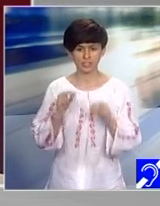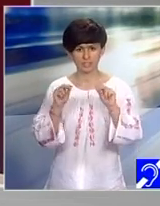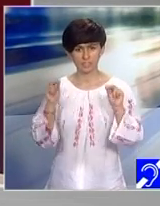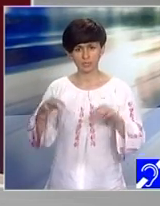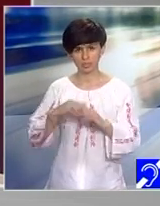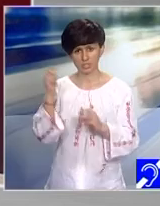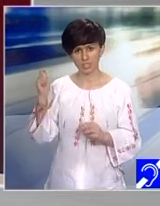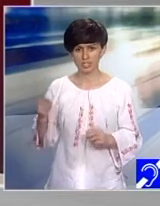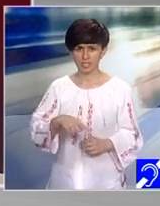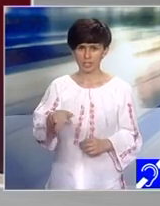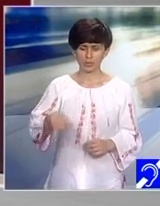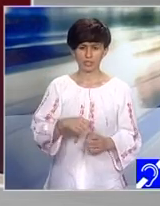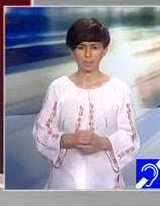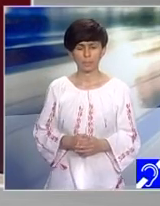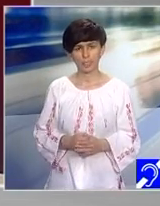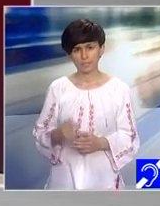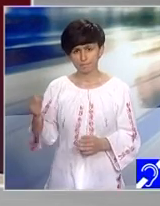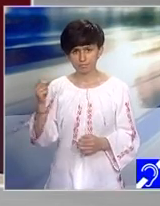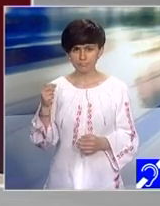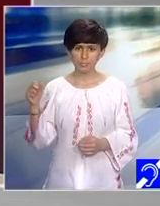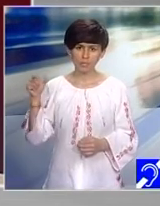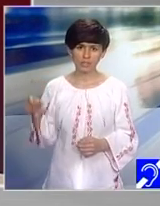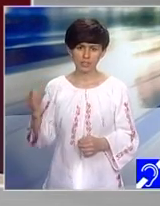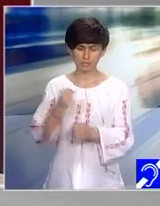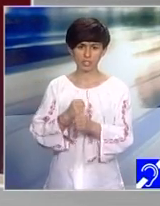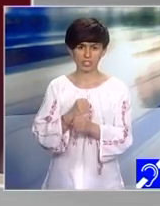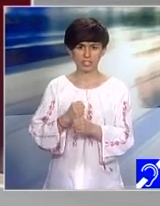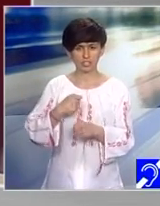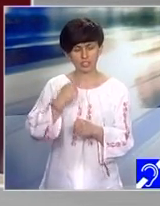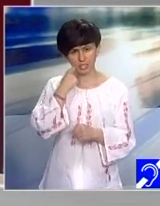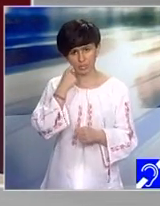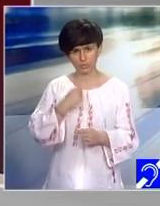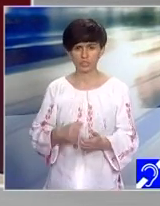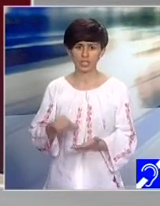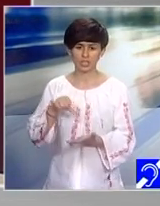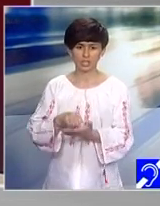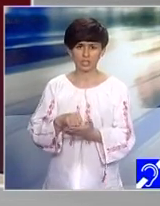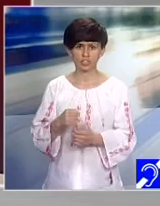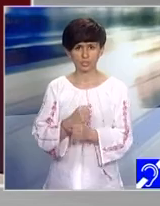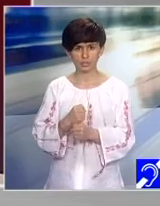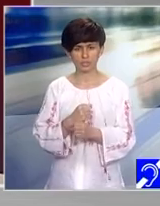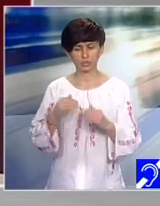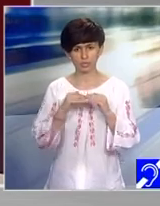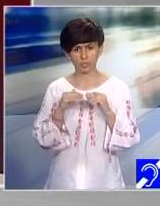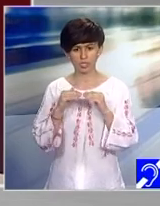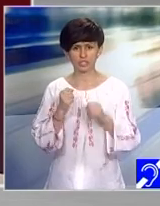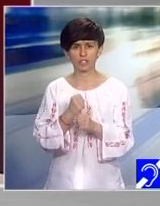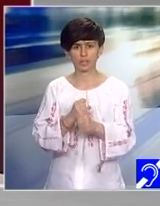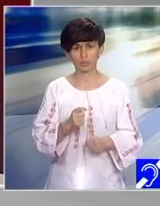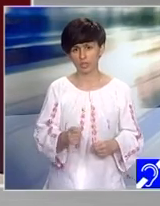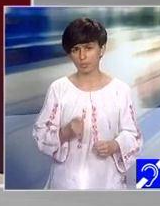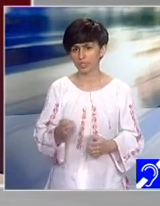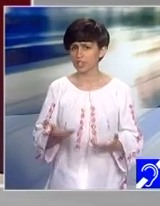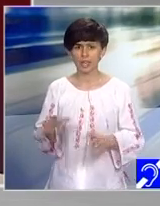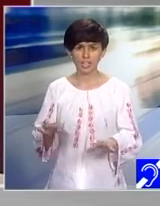Specialiștii clujeni de la Centrul pentru Studiul Democrației au dat curs aceste invitații și au realizat un raport în care au